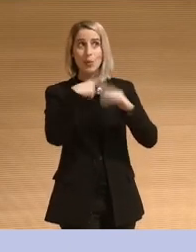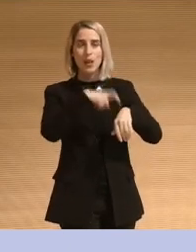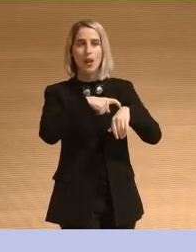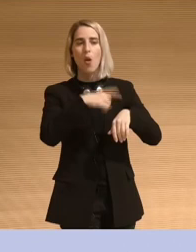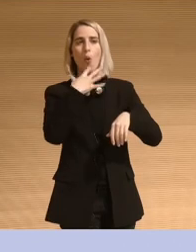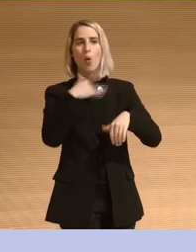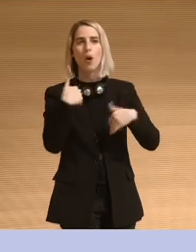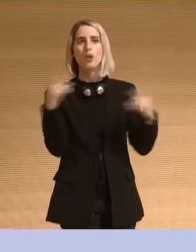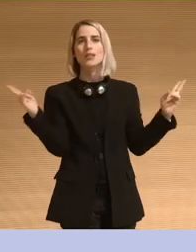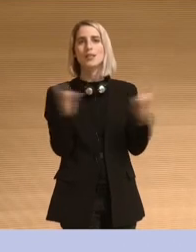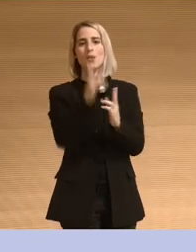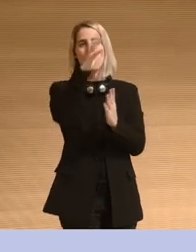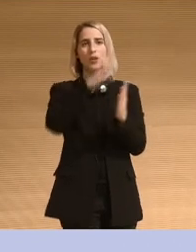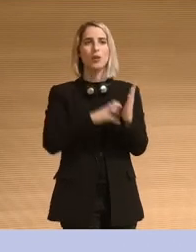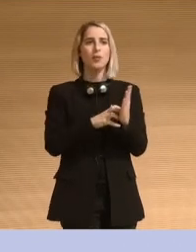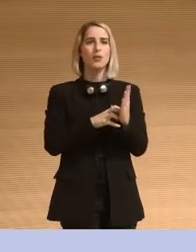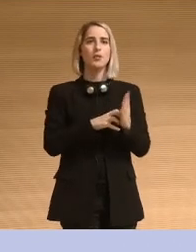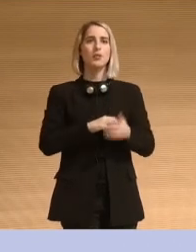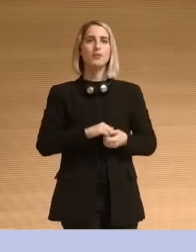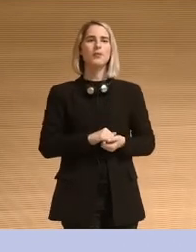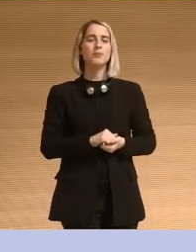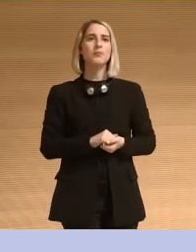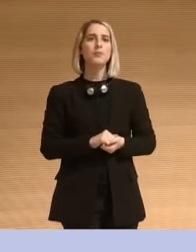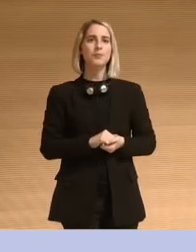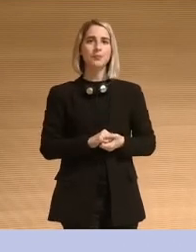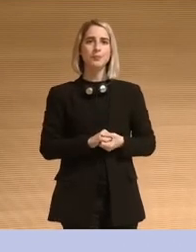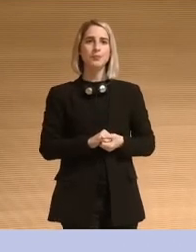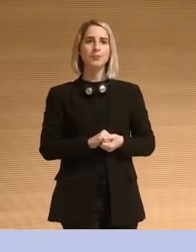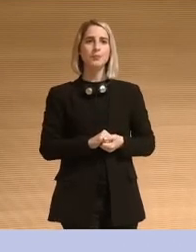ένα σύντομο κείμενο μπροστά μου. Θα το σεβαστώ για να μπορέσουμε να κρατήσουμε το χρόνο.